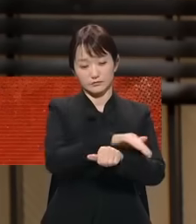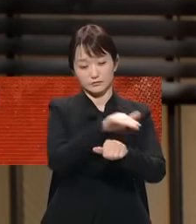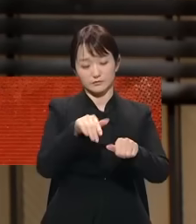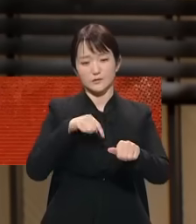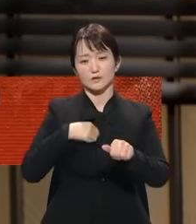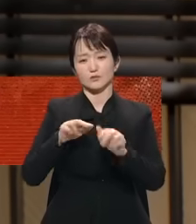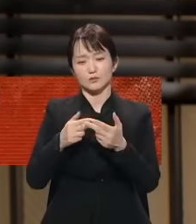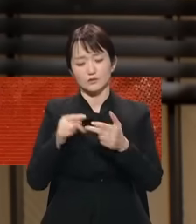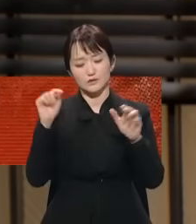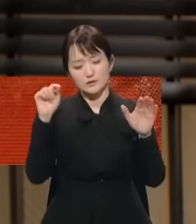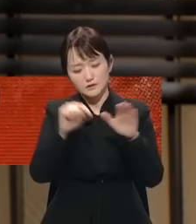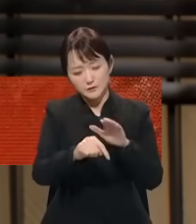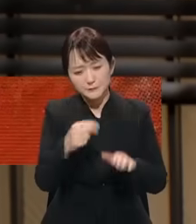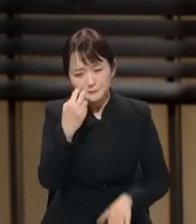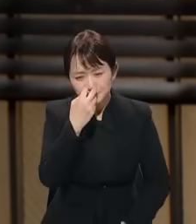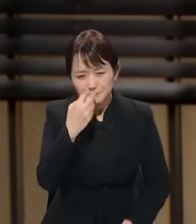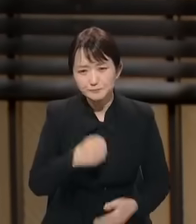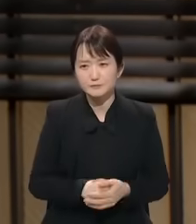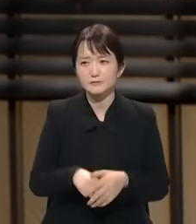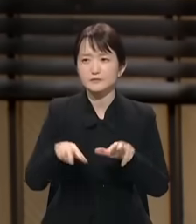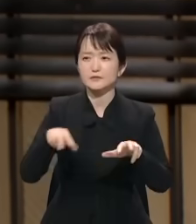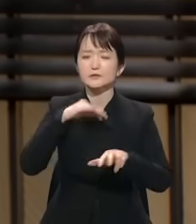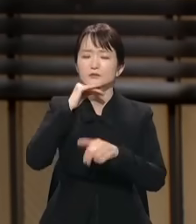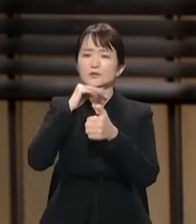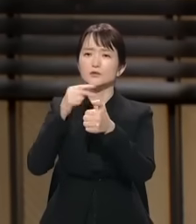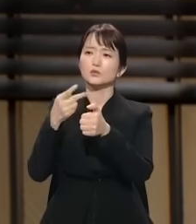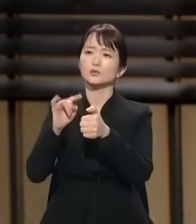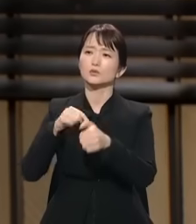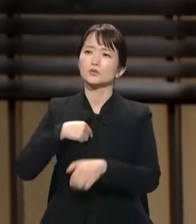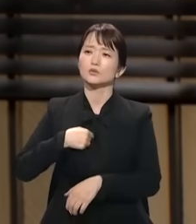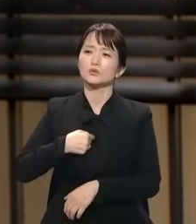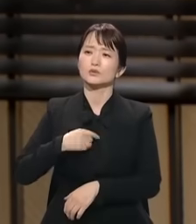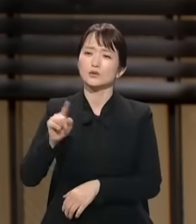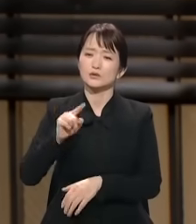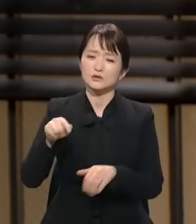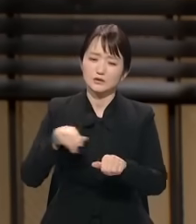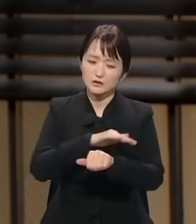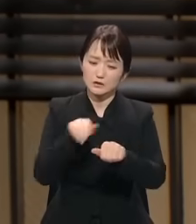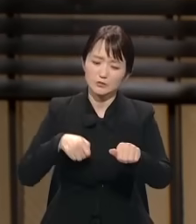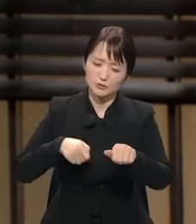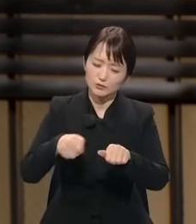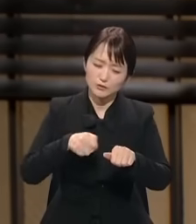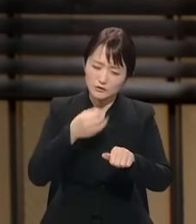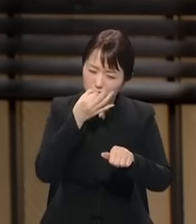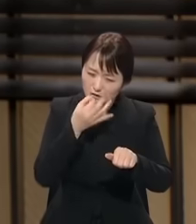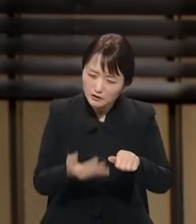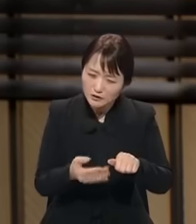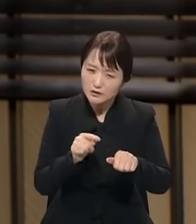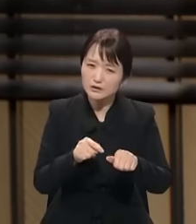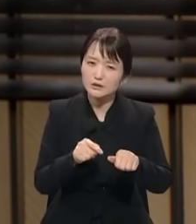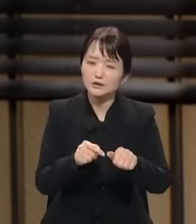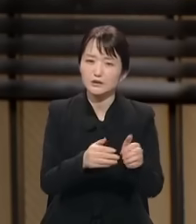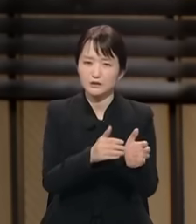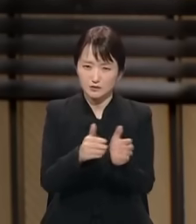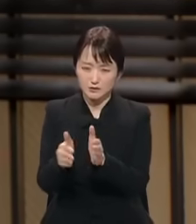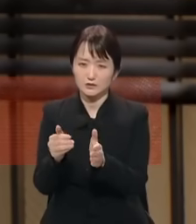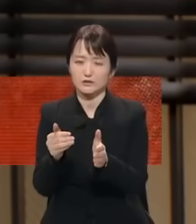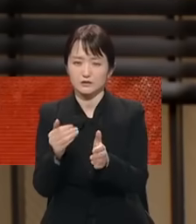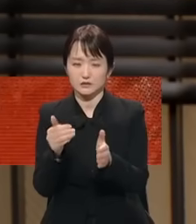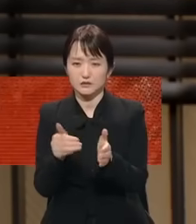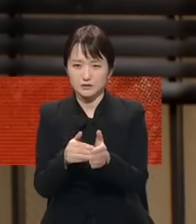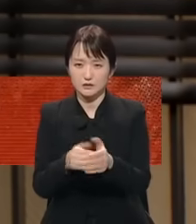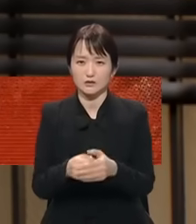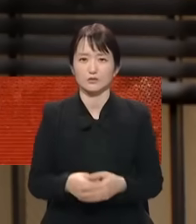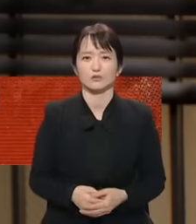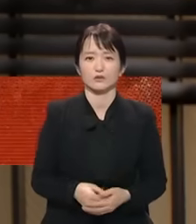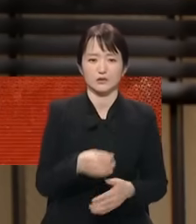본인 돌보셨는데 이제 지금 이제 50대가 되셨고 혼자 어떻게 벌처하고 이런 것도 힘들어서 이제는 이제 묘를 좀 정리를 해서 납골당으로 모시고 싶어 하시는